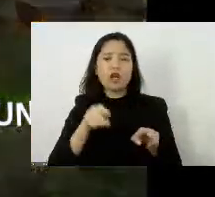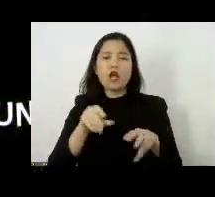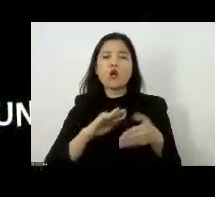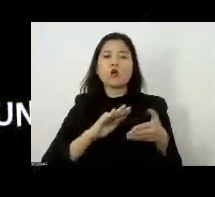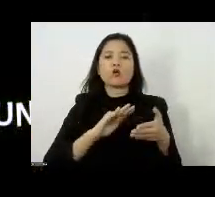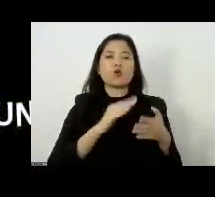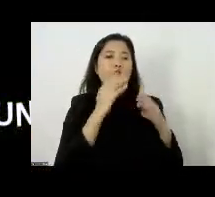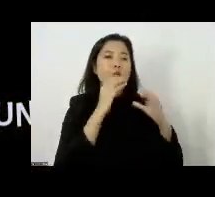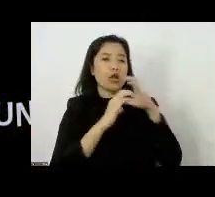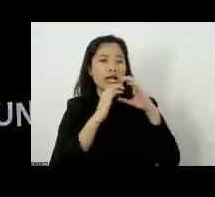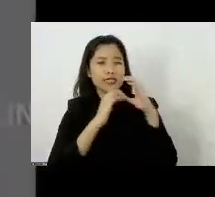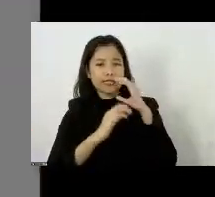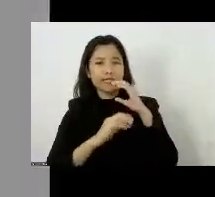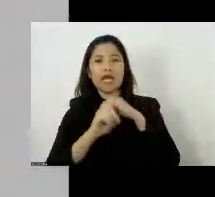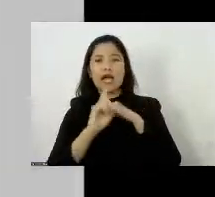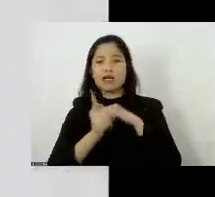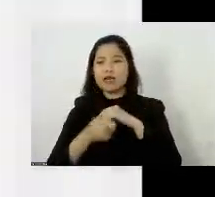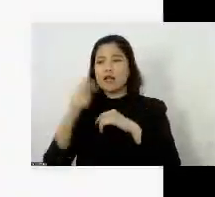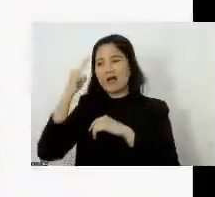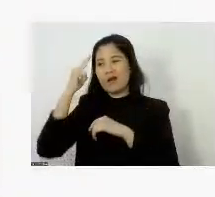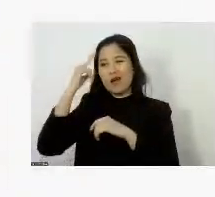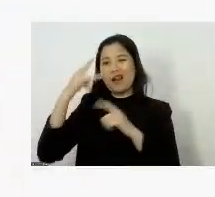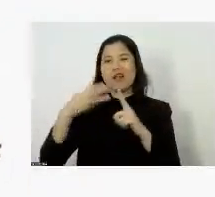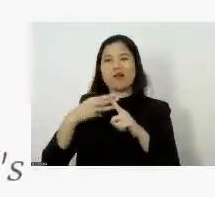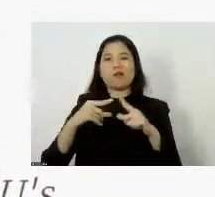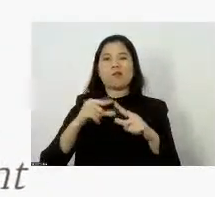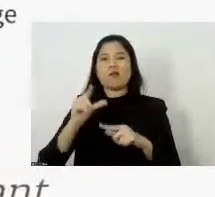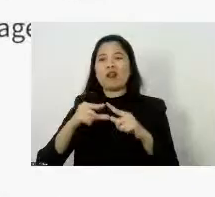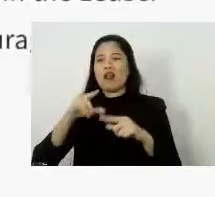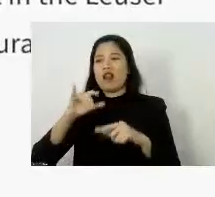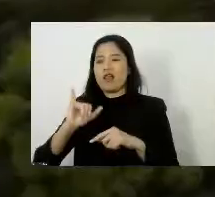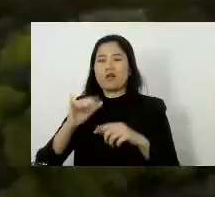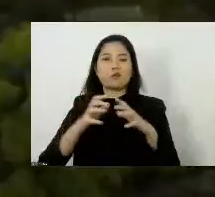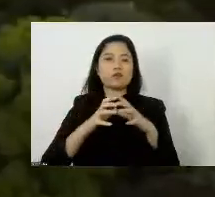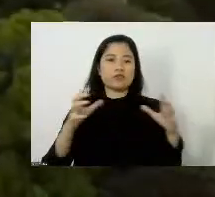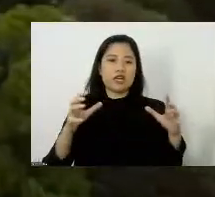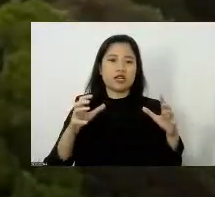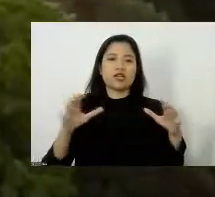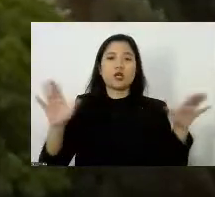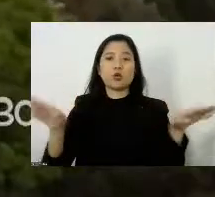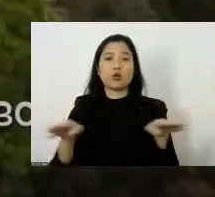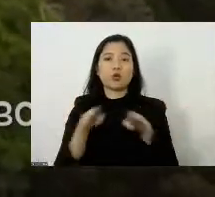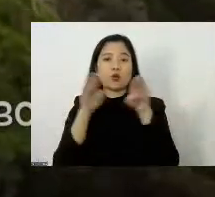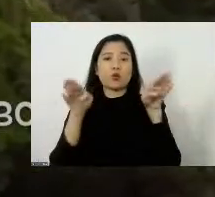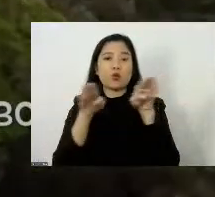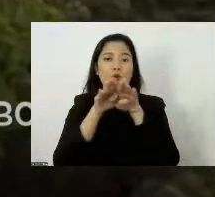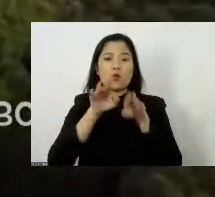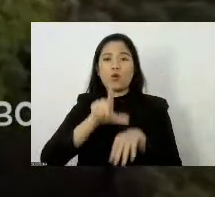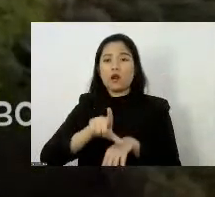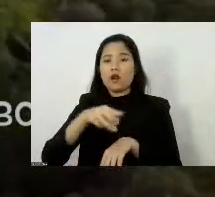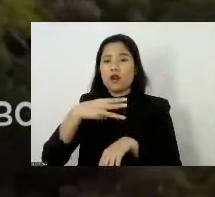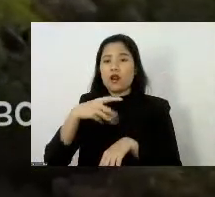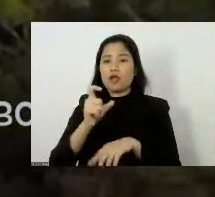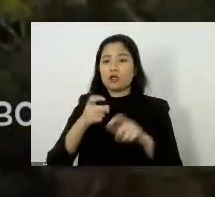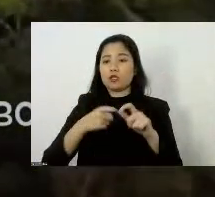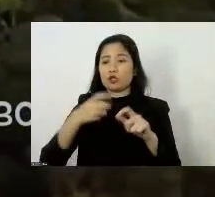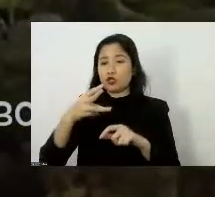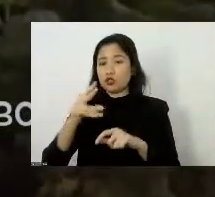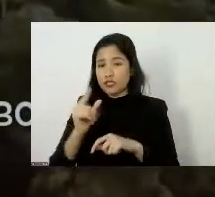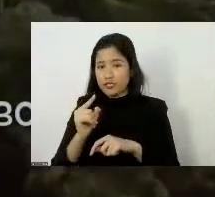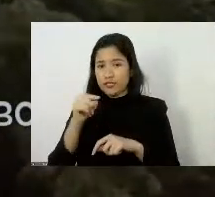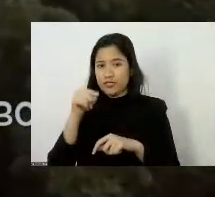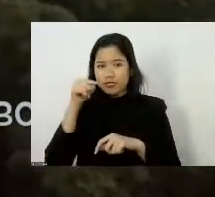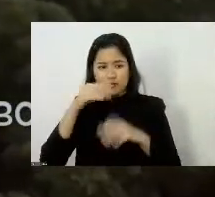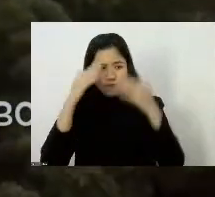dilakukan dengan kepala Balai Besar Taman Nasional Gunung Leuser perhatian Uni Eropa ini menjadi simbol